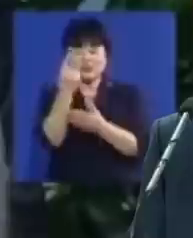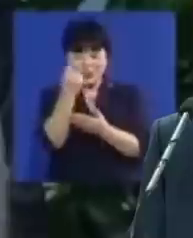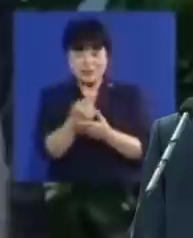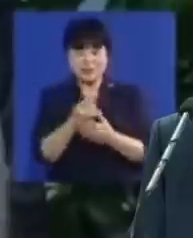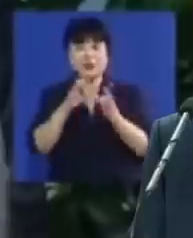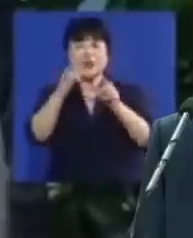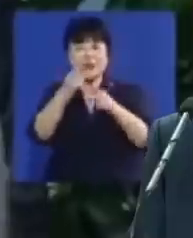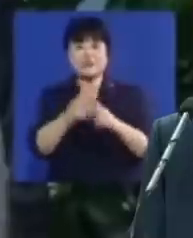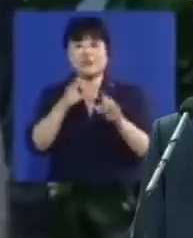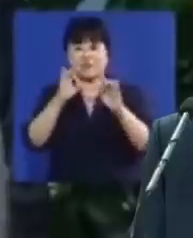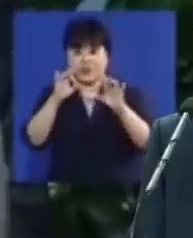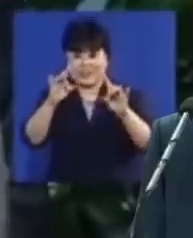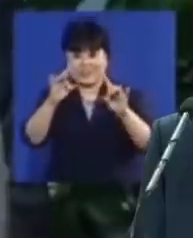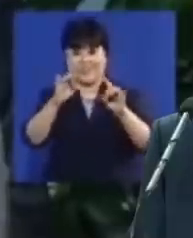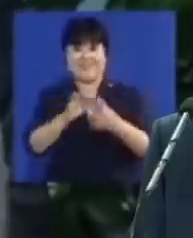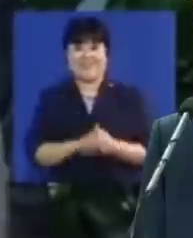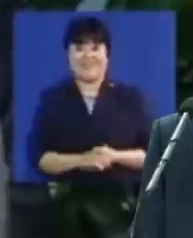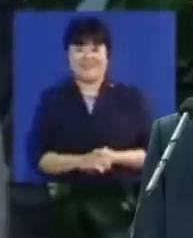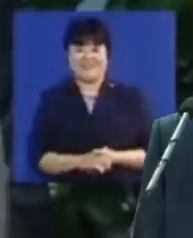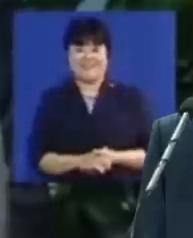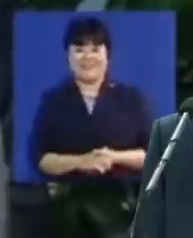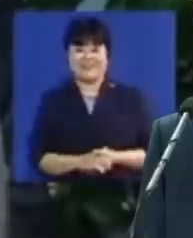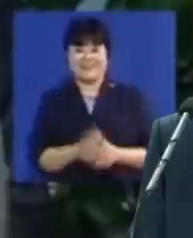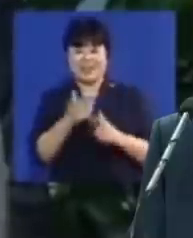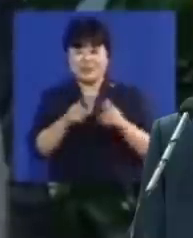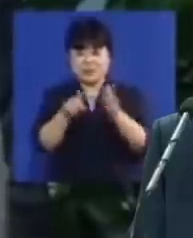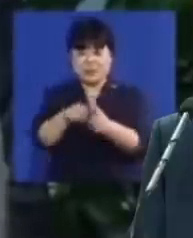믿으라고 전도를 했다.